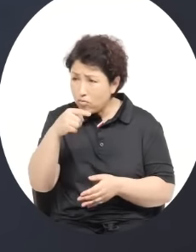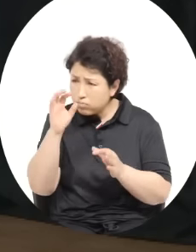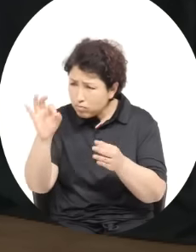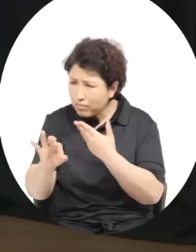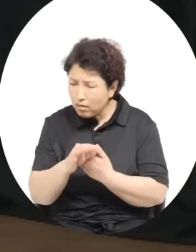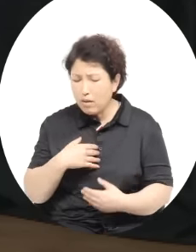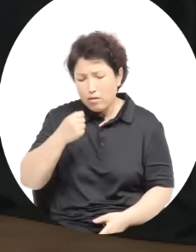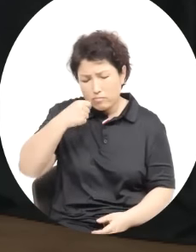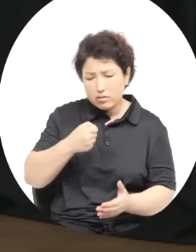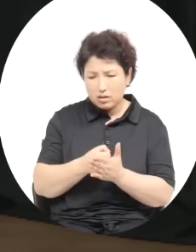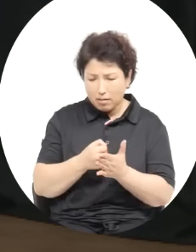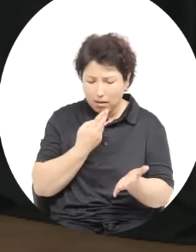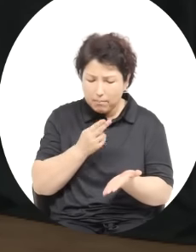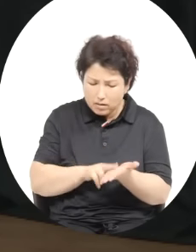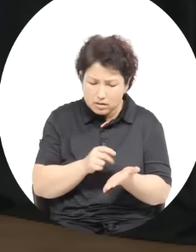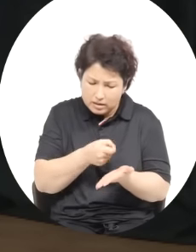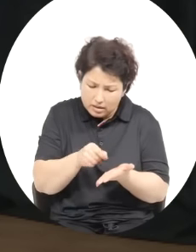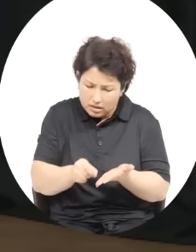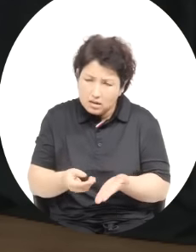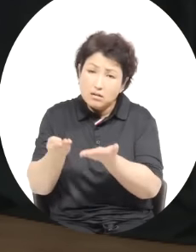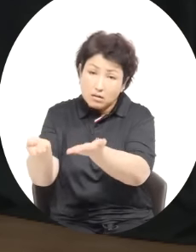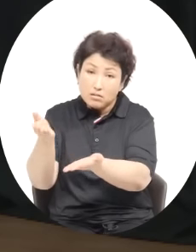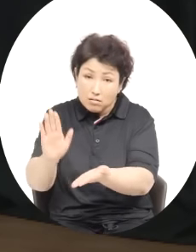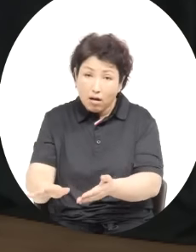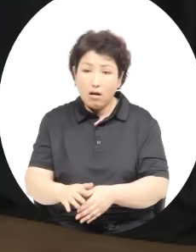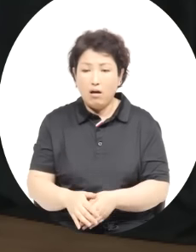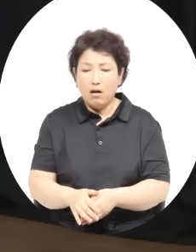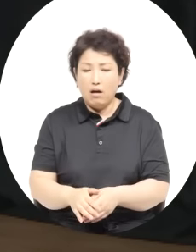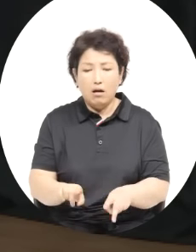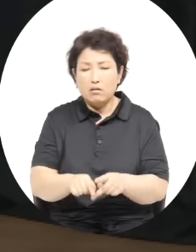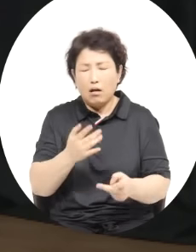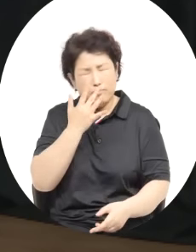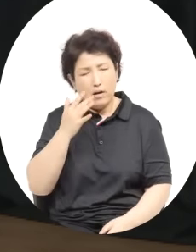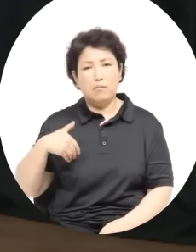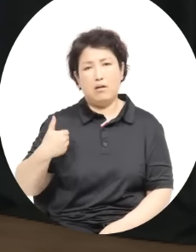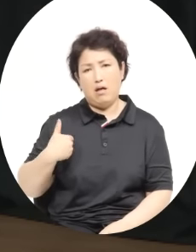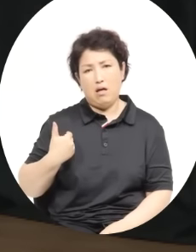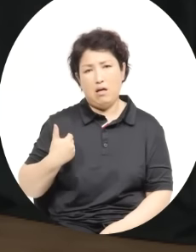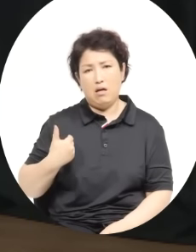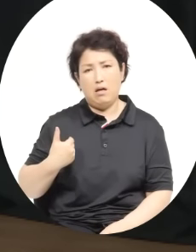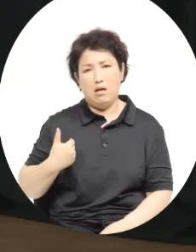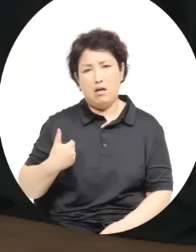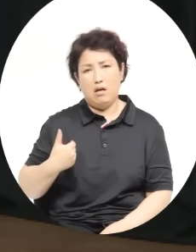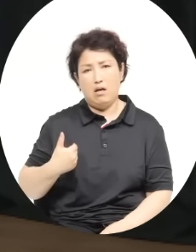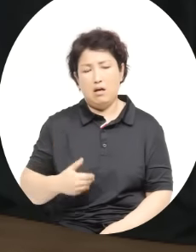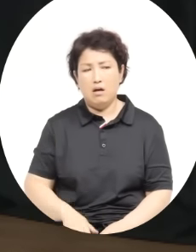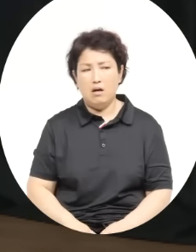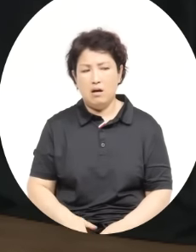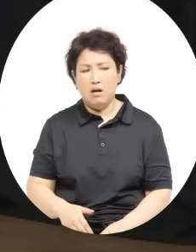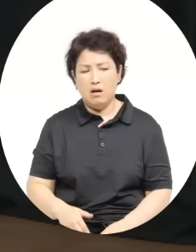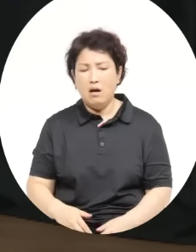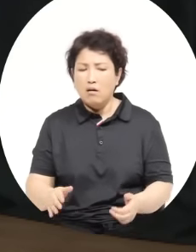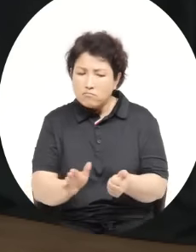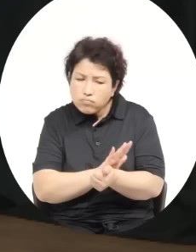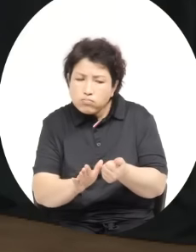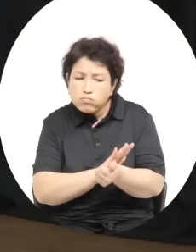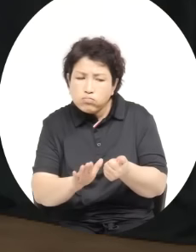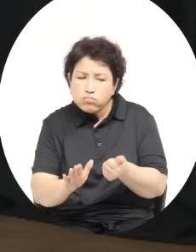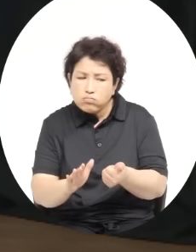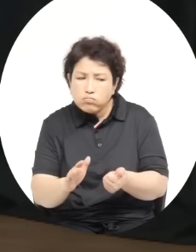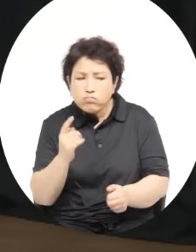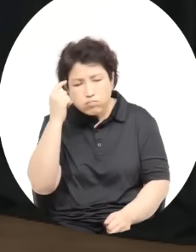제가 우니까 편지까지 써서 전해드려도 전혀 이해 못하시고 본인이 잘해주신